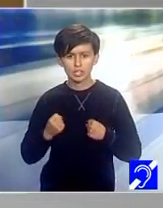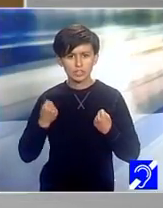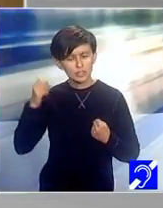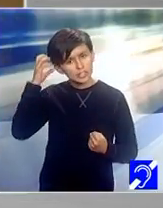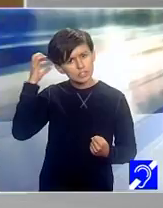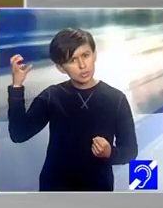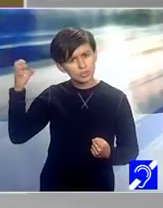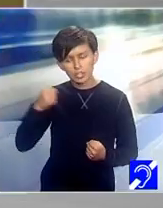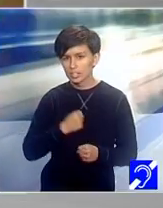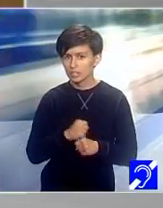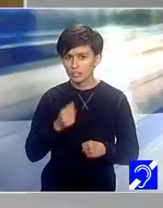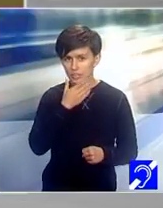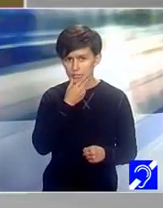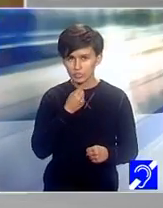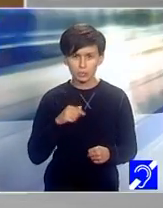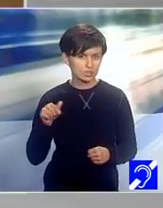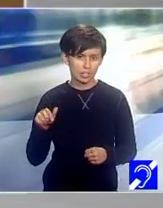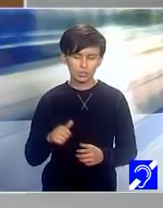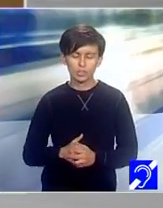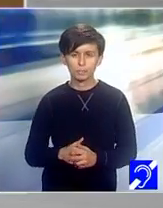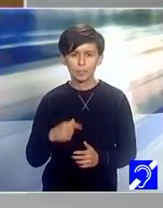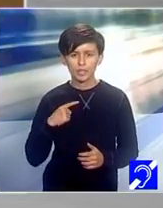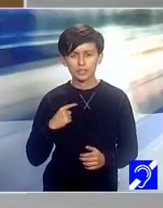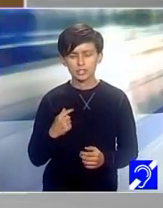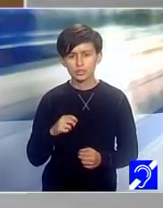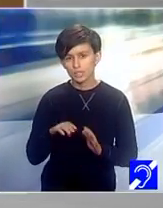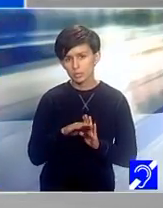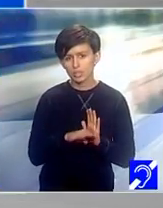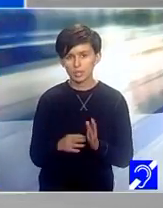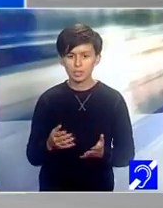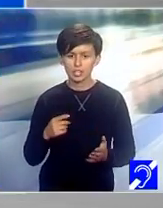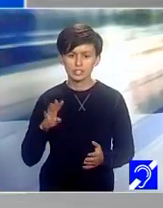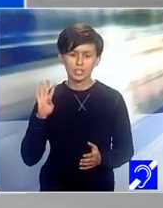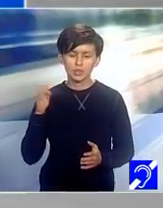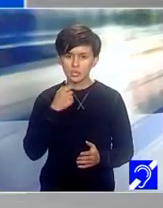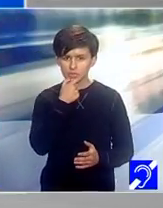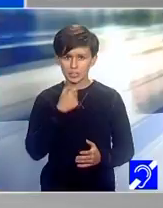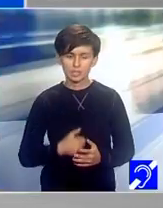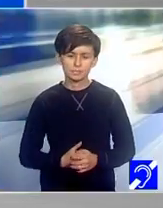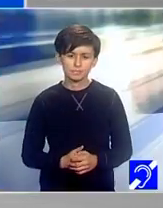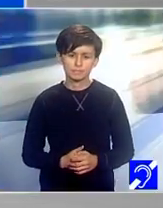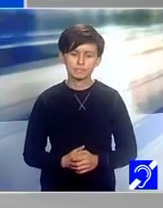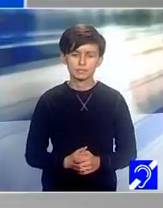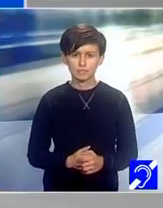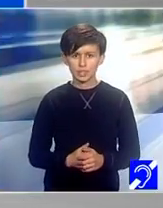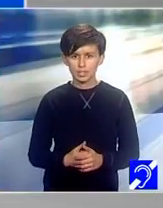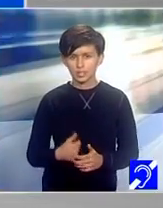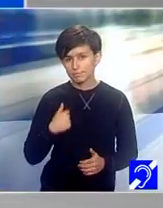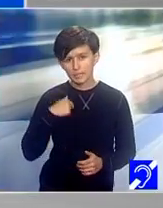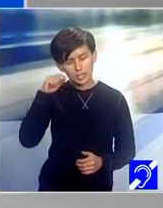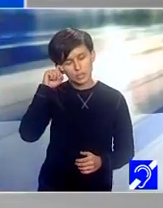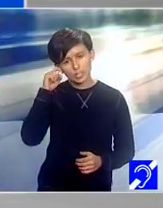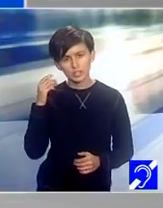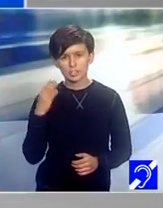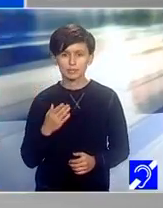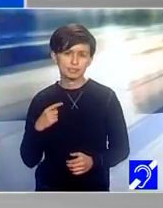culturale foarte frumoase și ăsta este un program care merge pe 4 ani. Da, dar ne-am trezit cam târziu, zic eu, că suntem riverani. Bun,